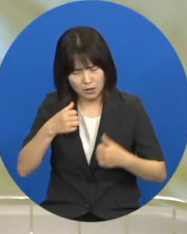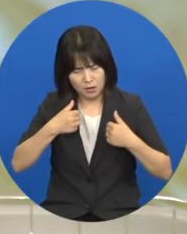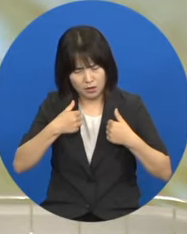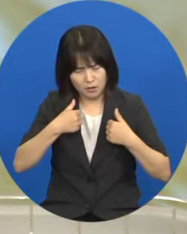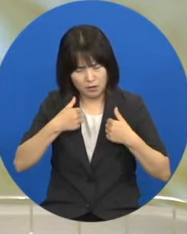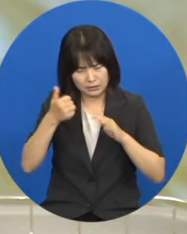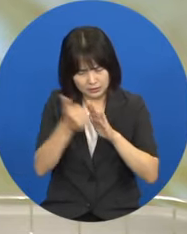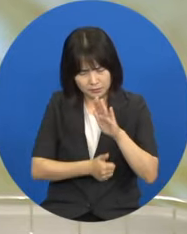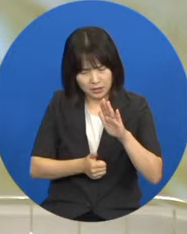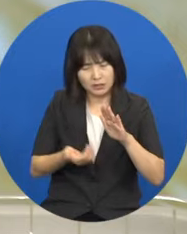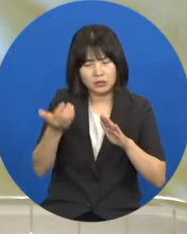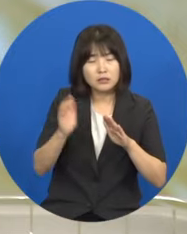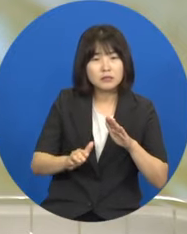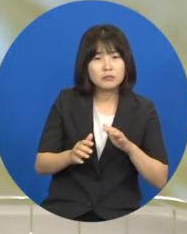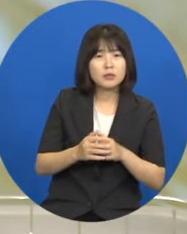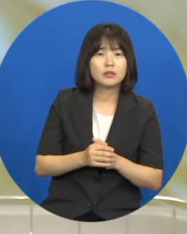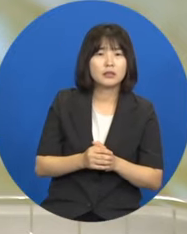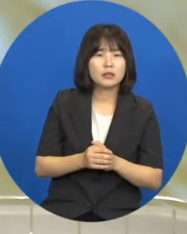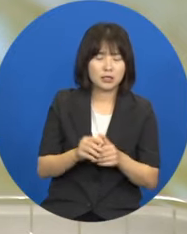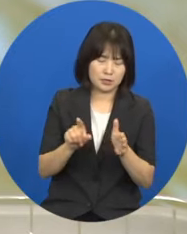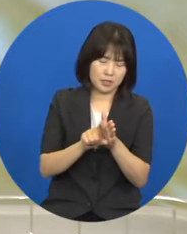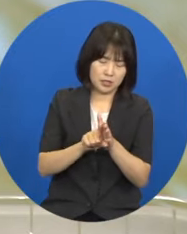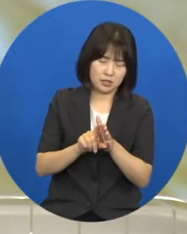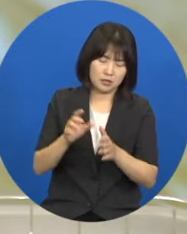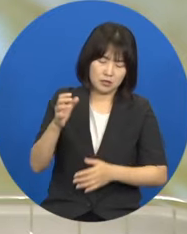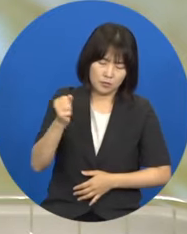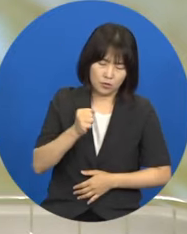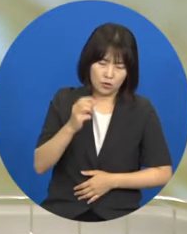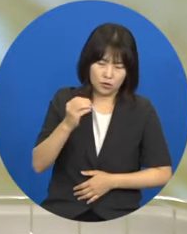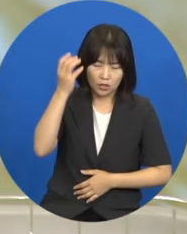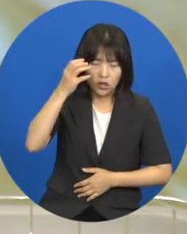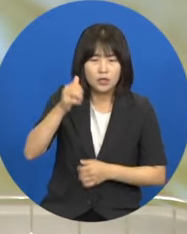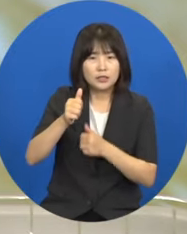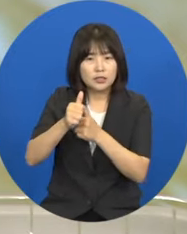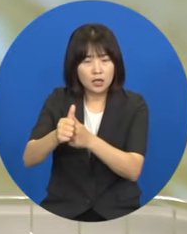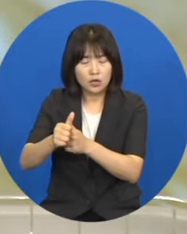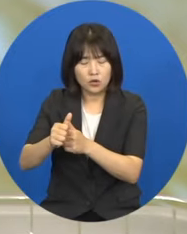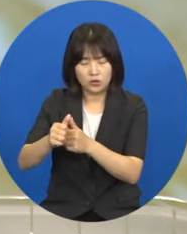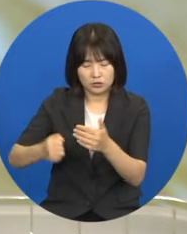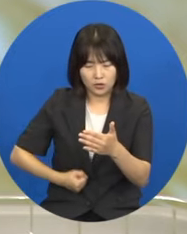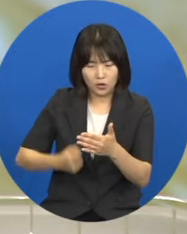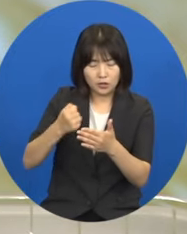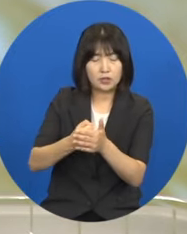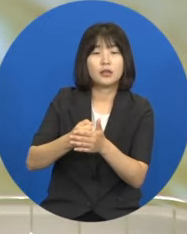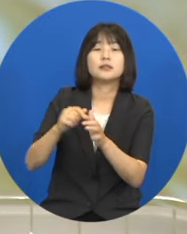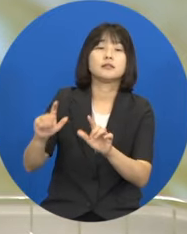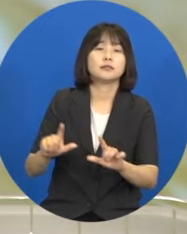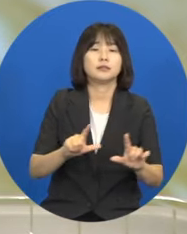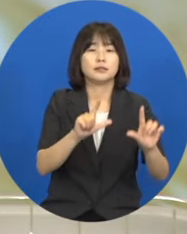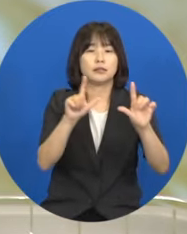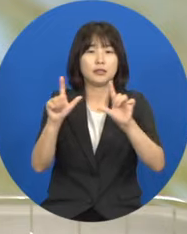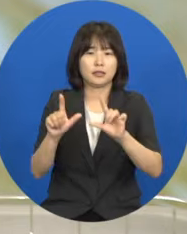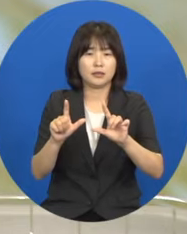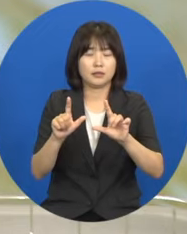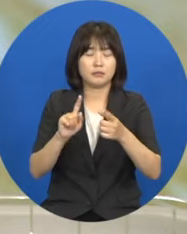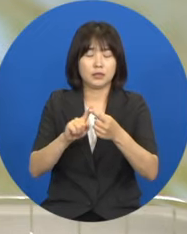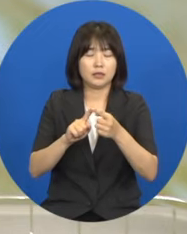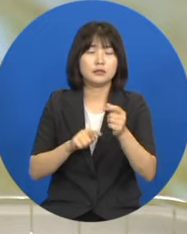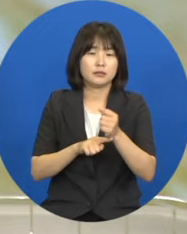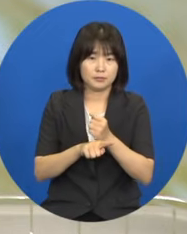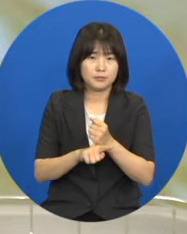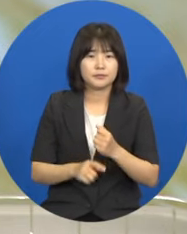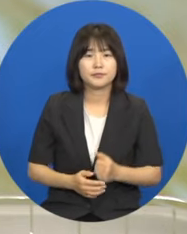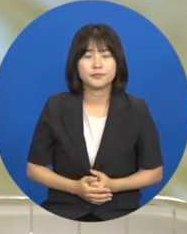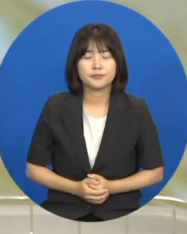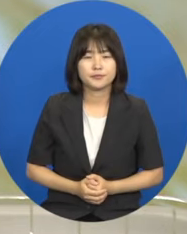불구하고 믿음으로 성령을 따르기를 결단하는 삶의 자세와 태도를 의미합니다.